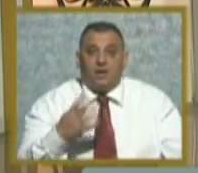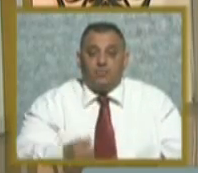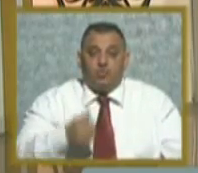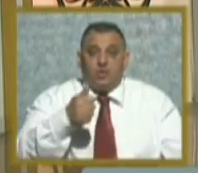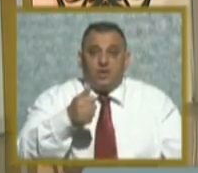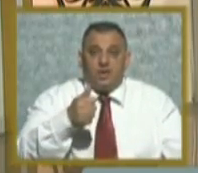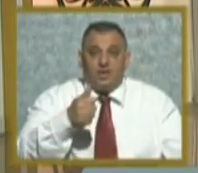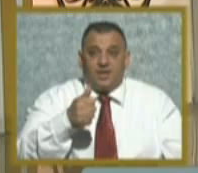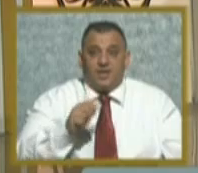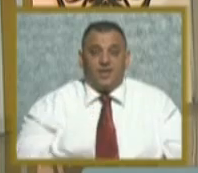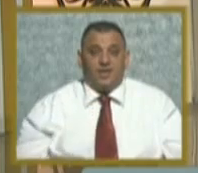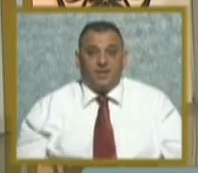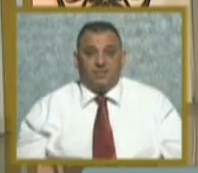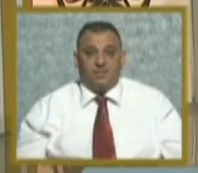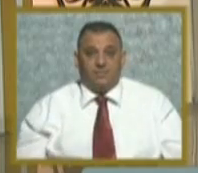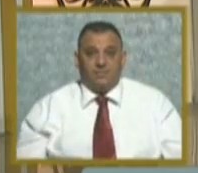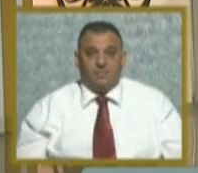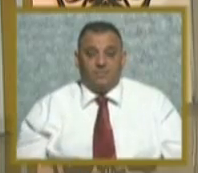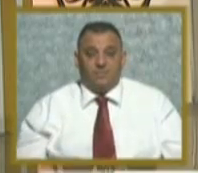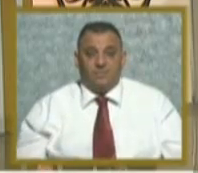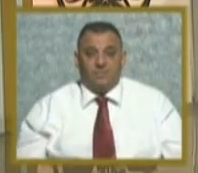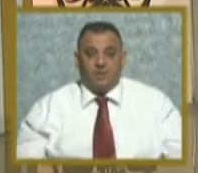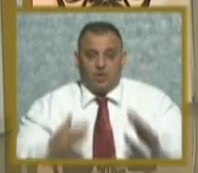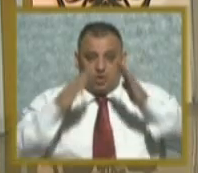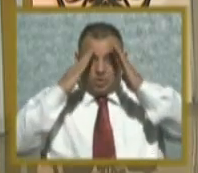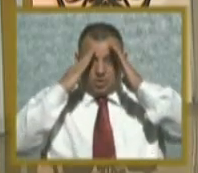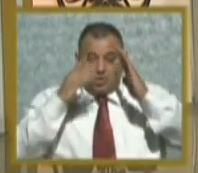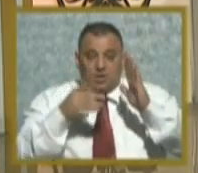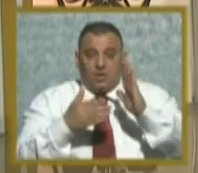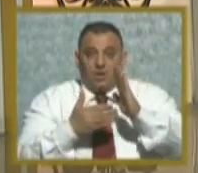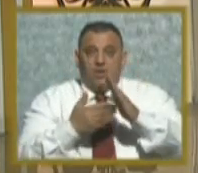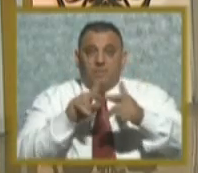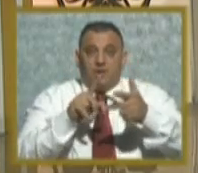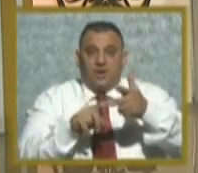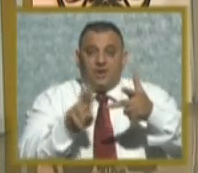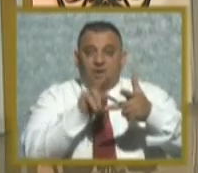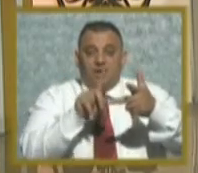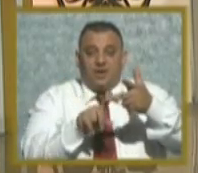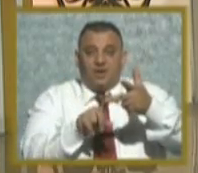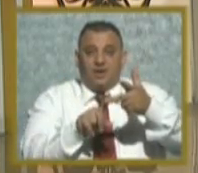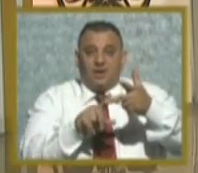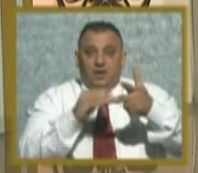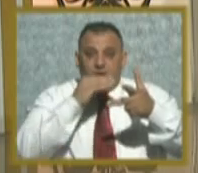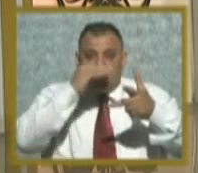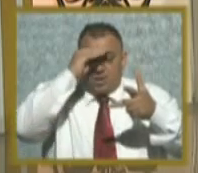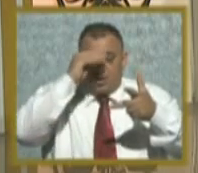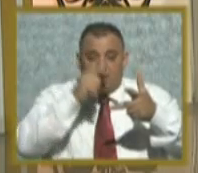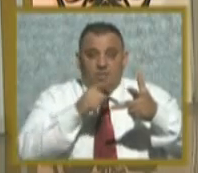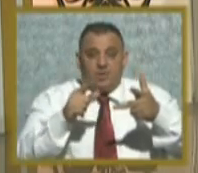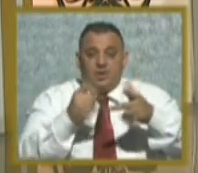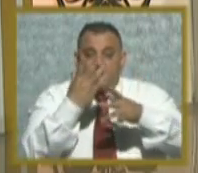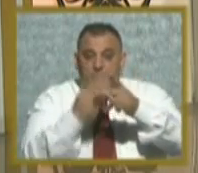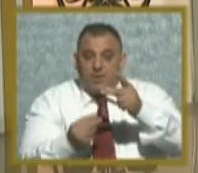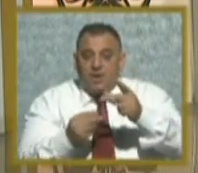لا؟ طيب طيب مشكورة. زين بس سؤال ثاني، يعني القرآن نحفظ القرآن، هل علمت عيالي